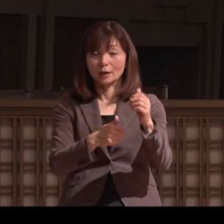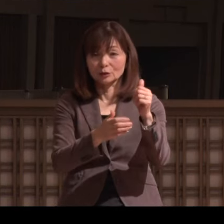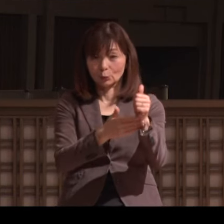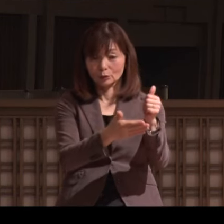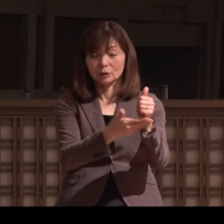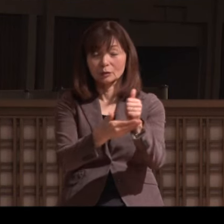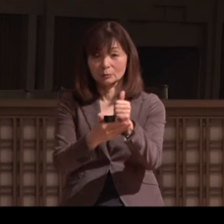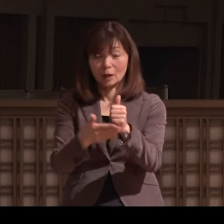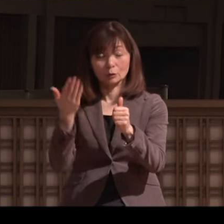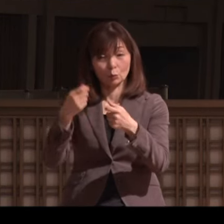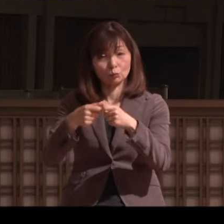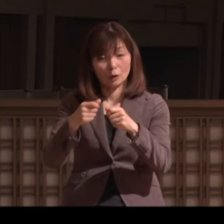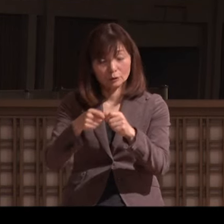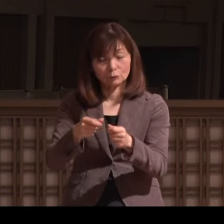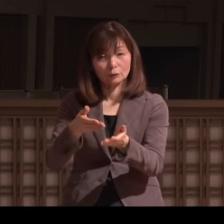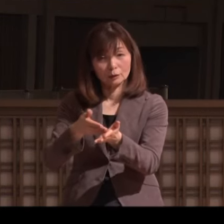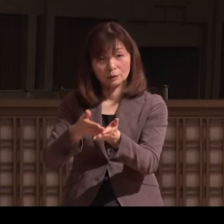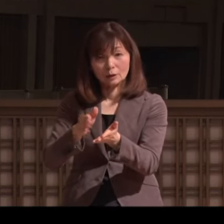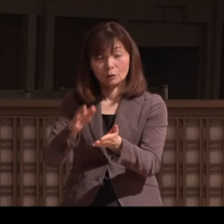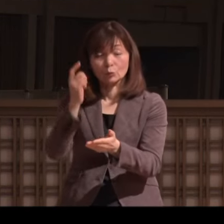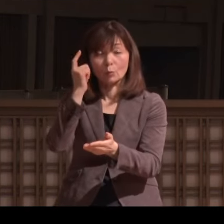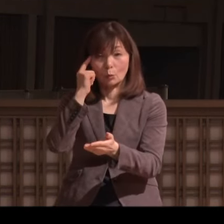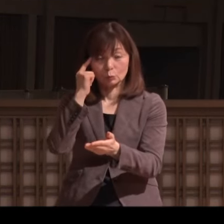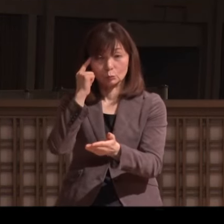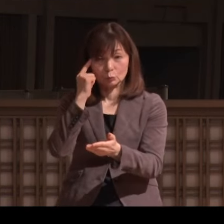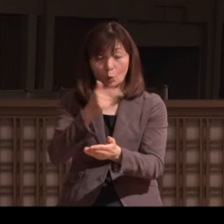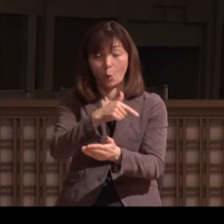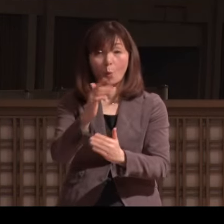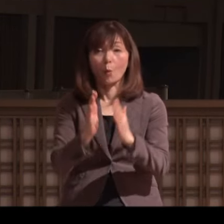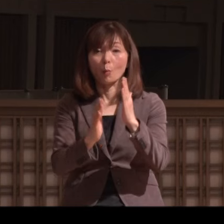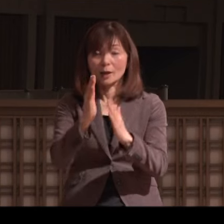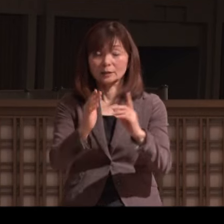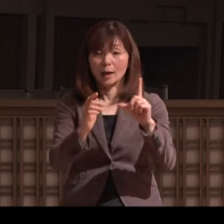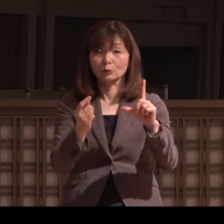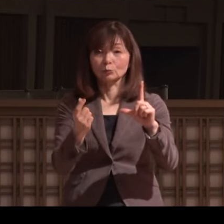いただくことになると思いますけれどもえこの大葉やシェルモデリヘル